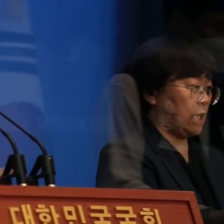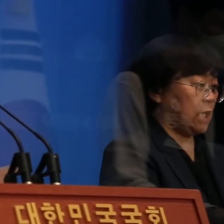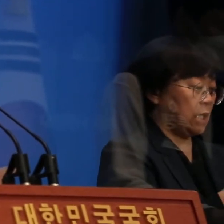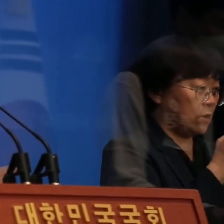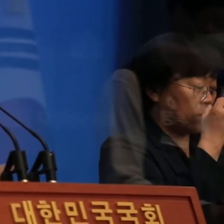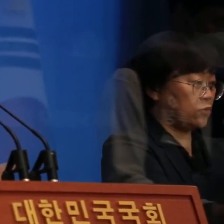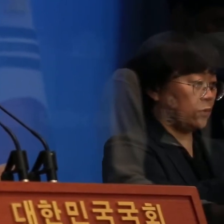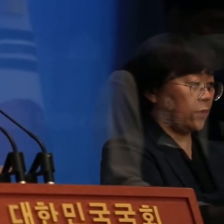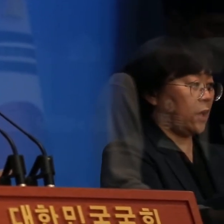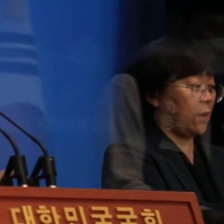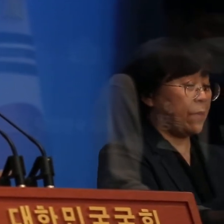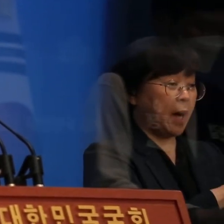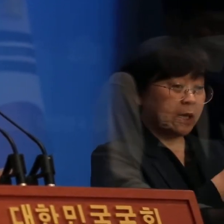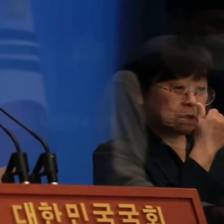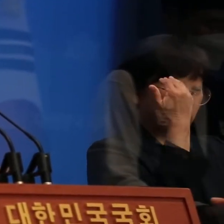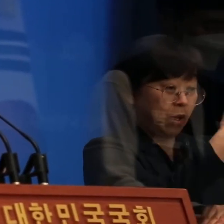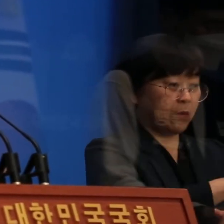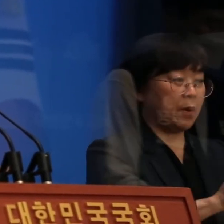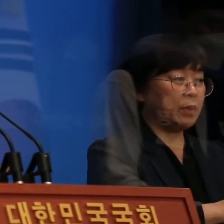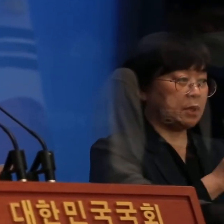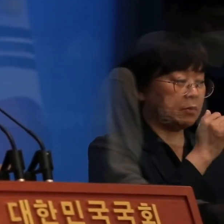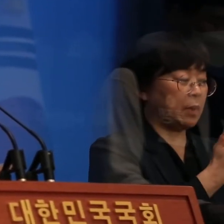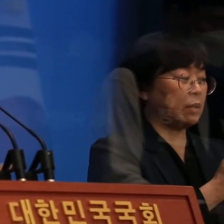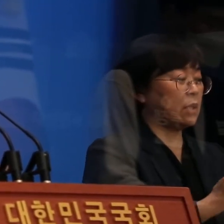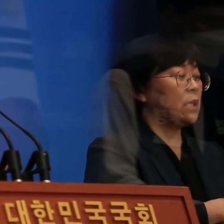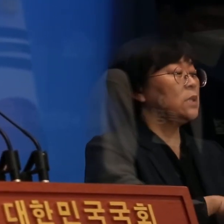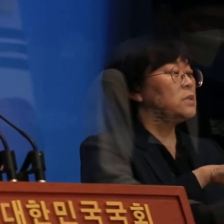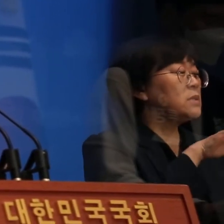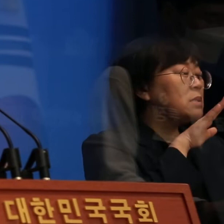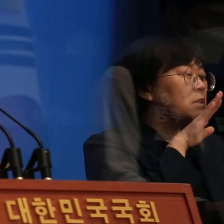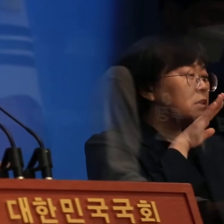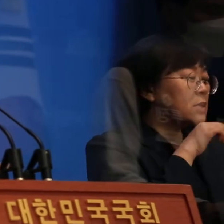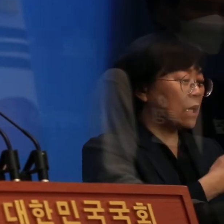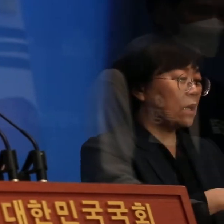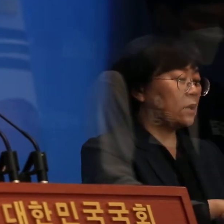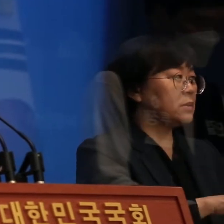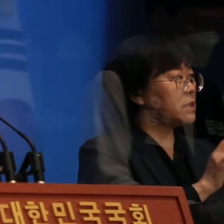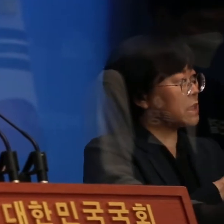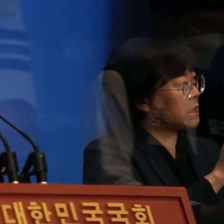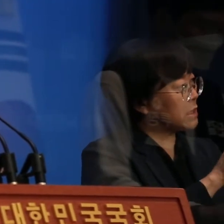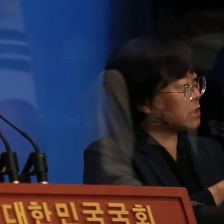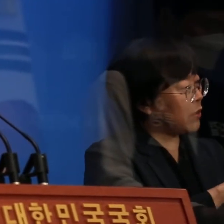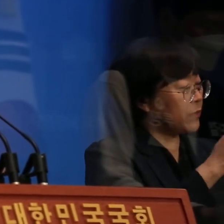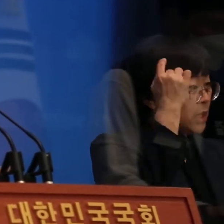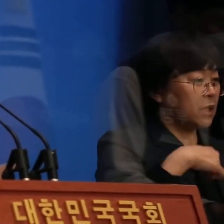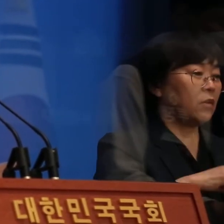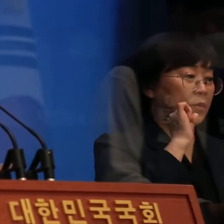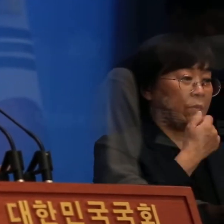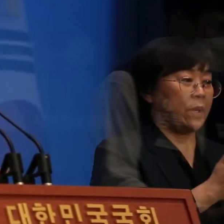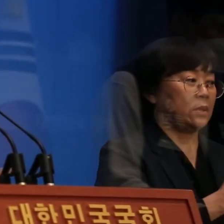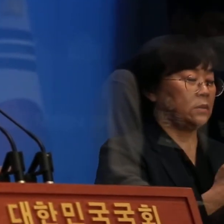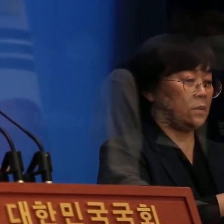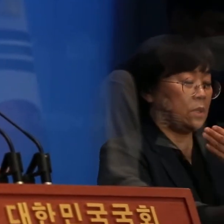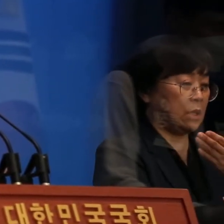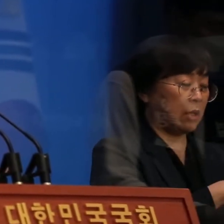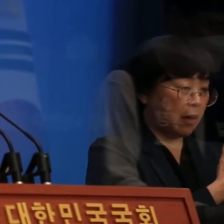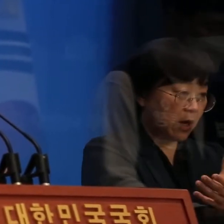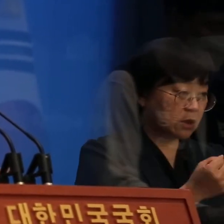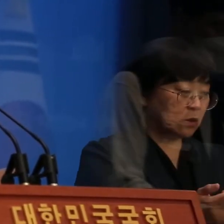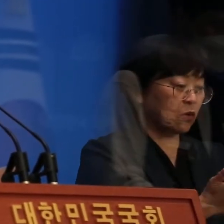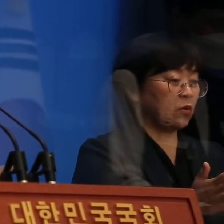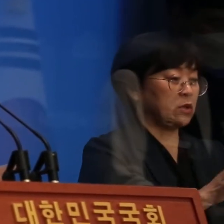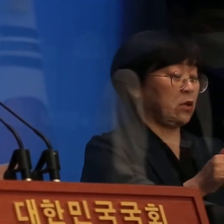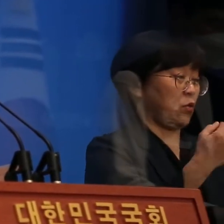줄곧 대기되었지만 모두가 현실과 동떨어진 이론적 포장에 불과합니다. 따라서 임시 발표으로